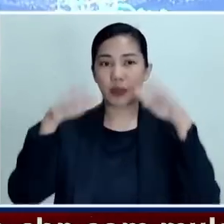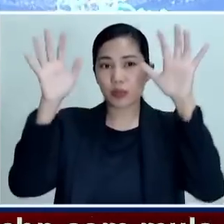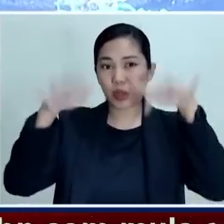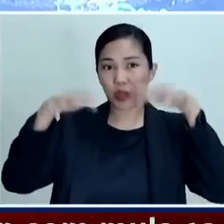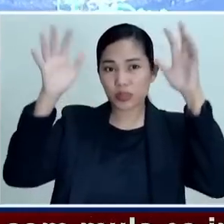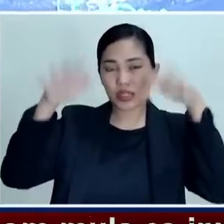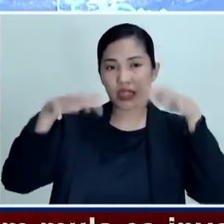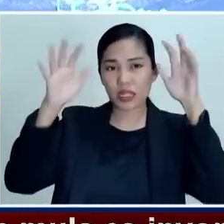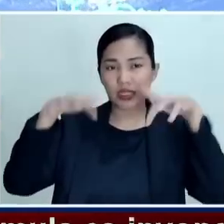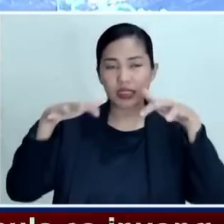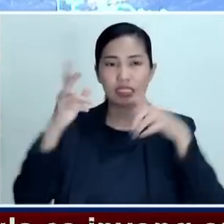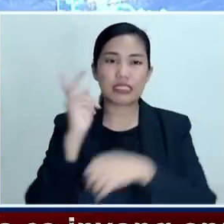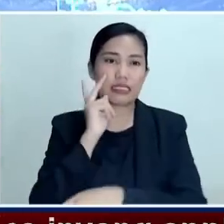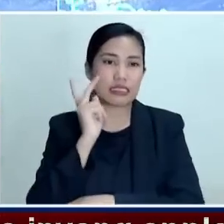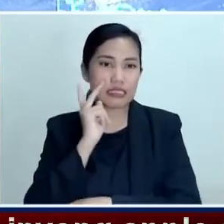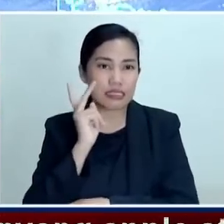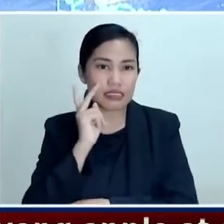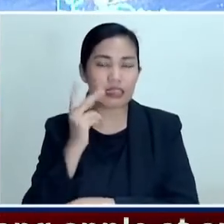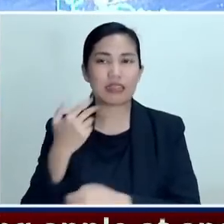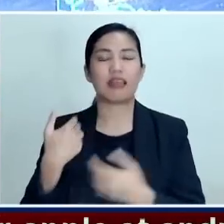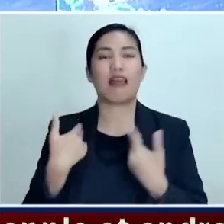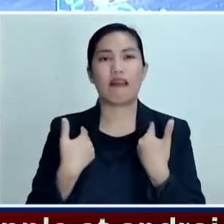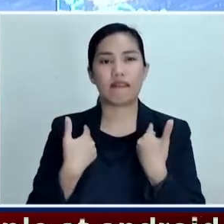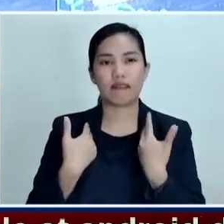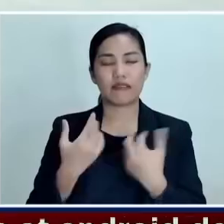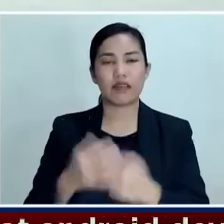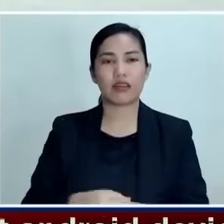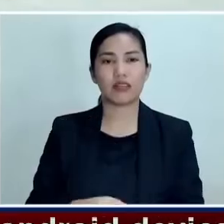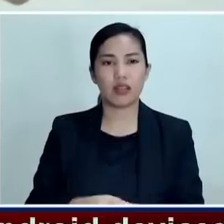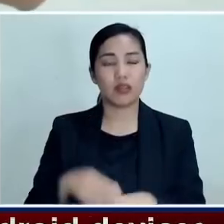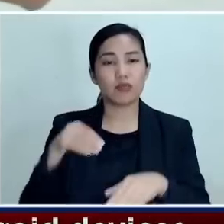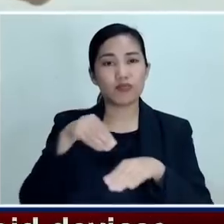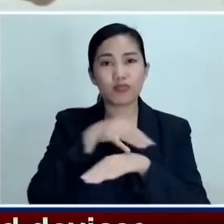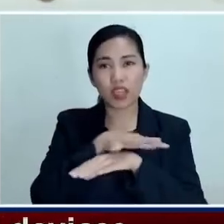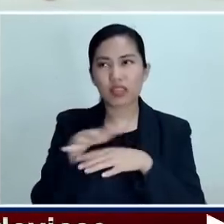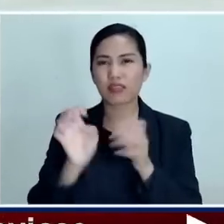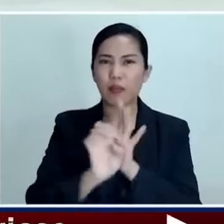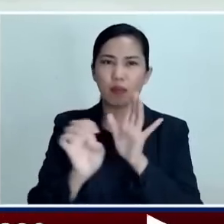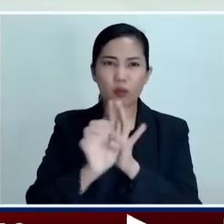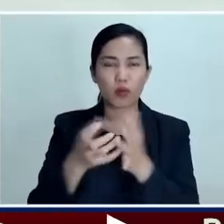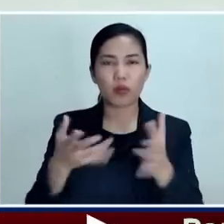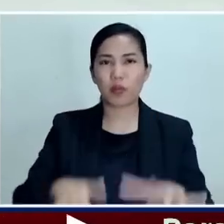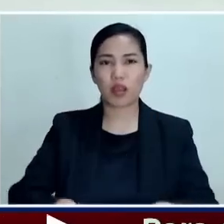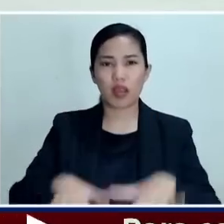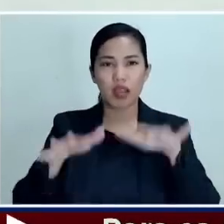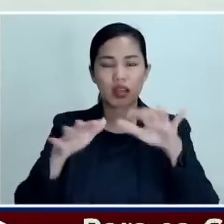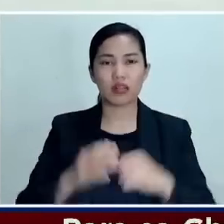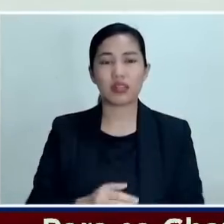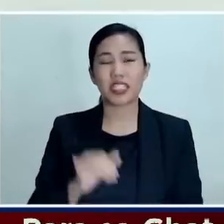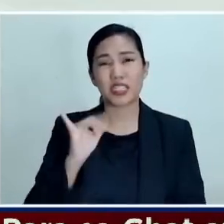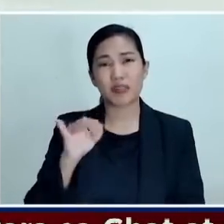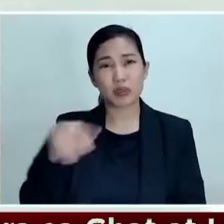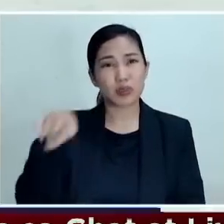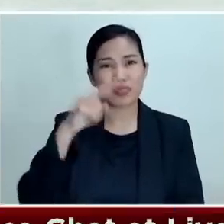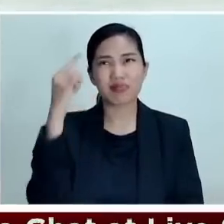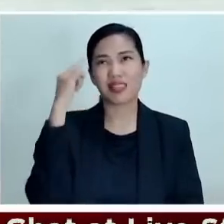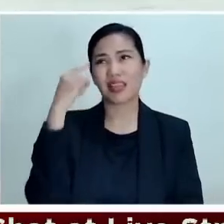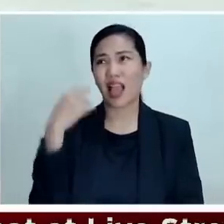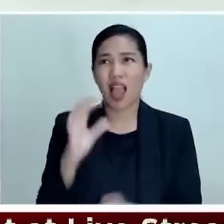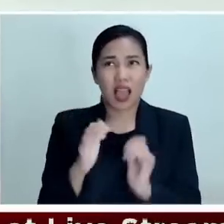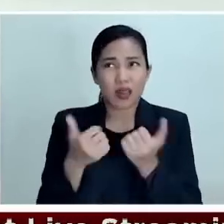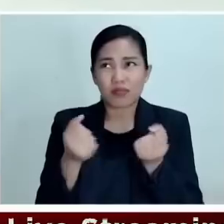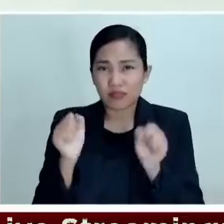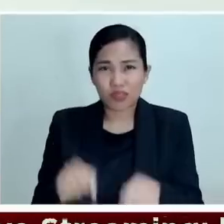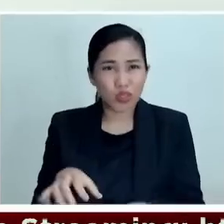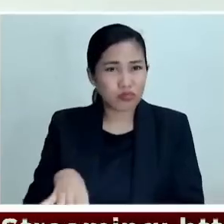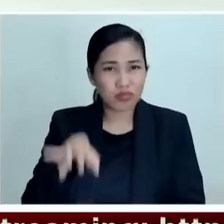yung effect, direct effect sa atin sa mga pagbaha. Kung iniisip mo na wala ka ng maiaambag para mapabagal yung pagtaas ng